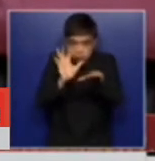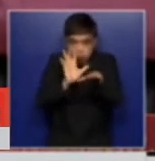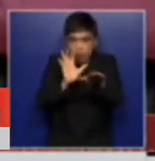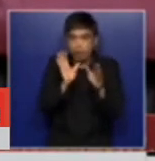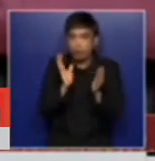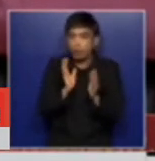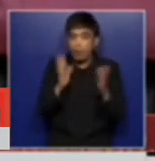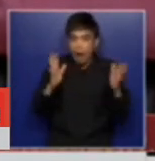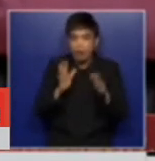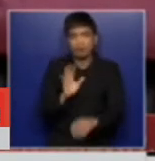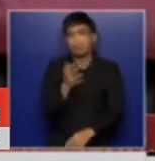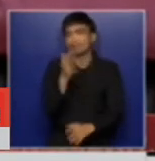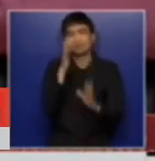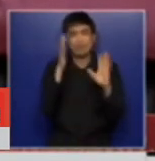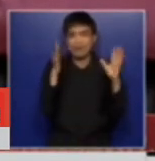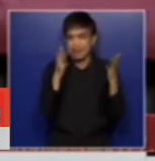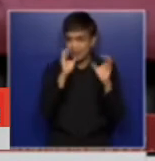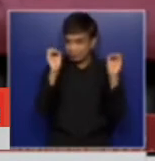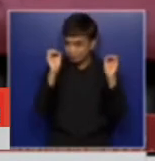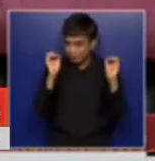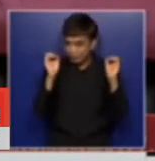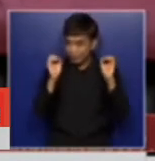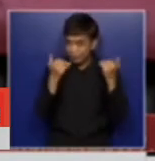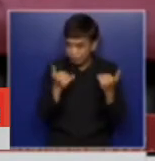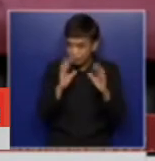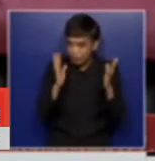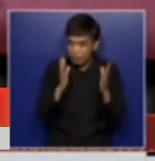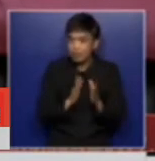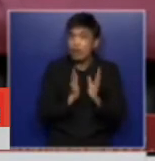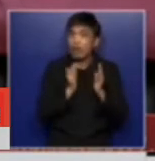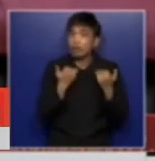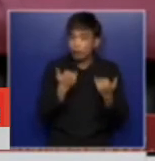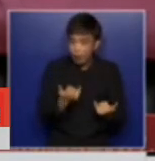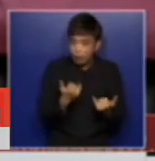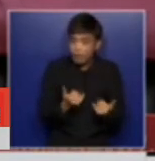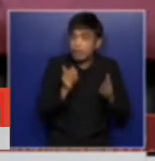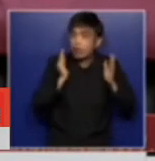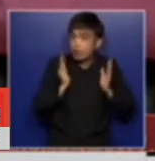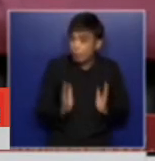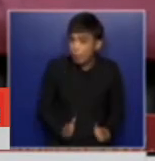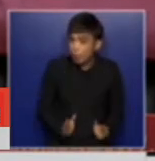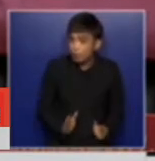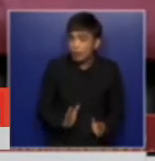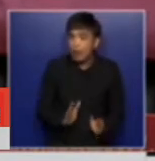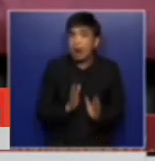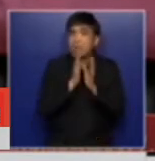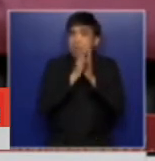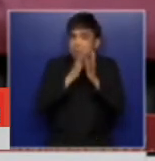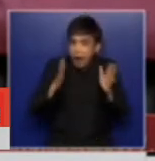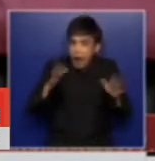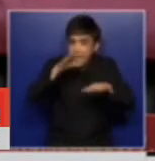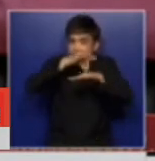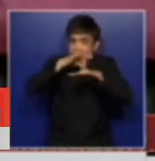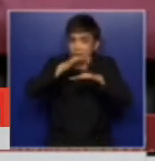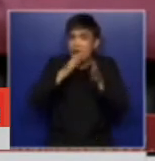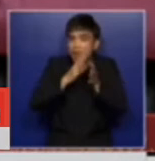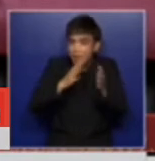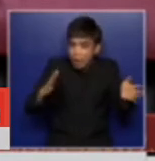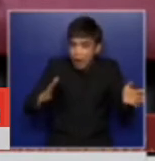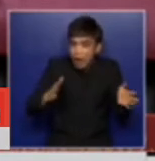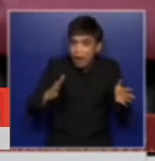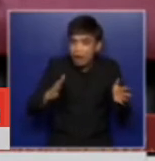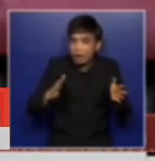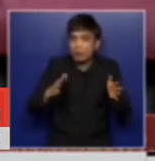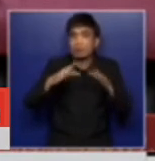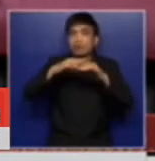ราะฉะนั้นกำลังพลมากเกินความจำเป็นเหล่านี้ครับแล้วก็หมายไปถึงกระทรวงทบวงกรมอื่นๆด้วยนะ